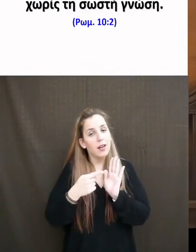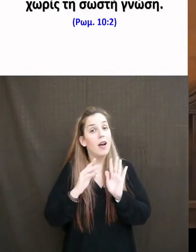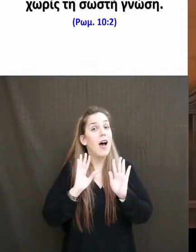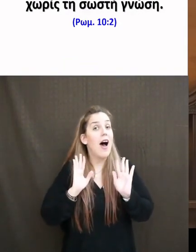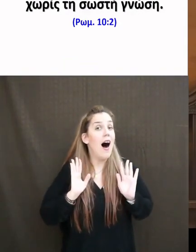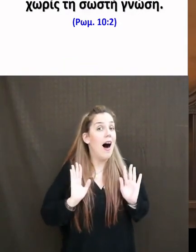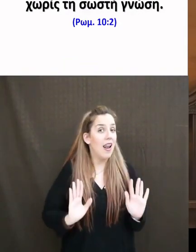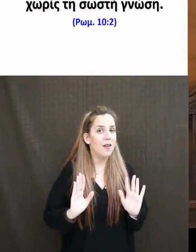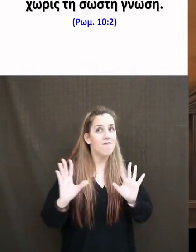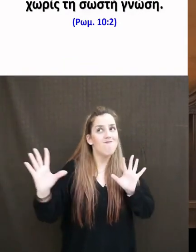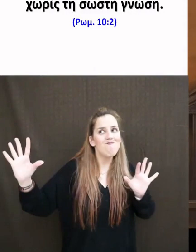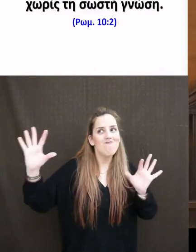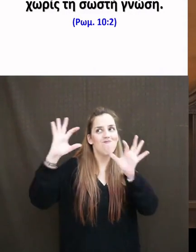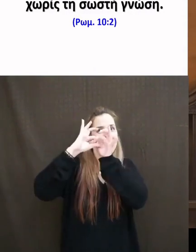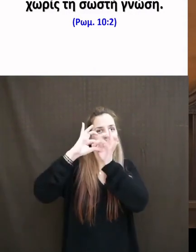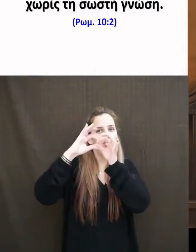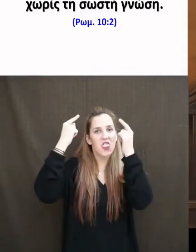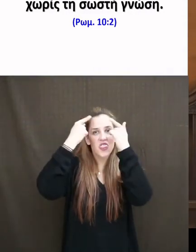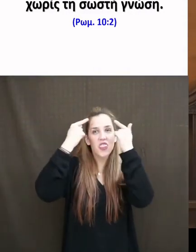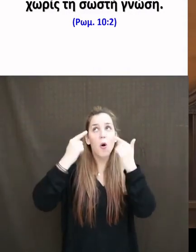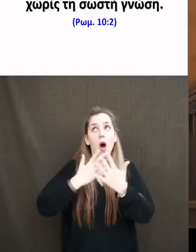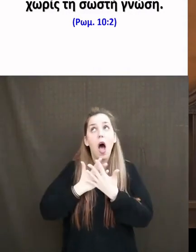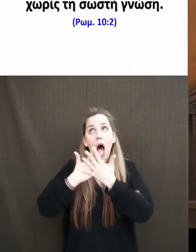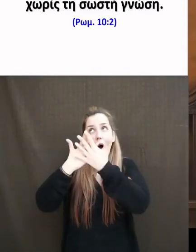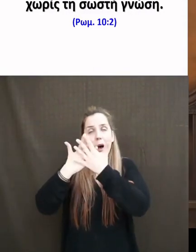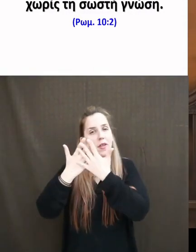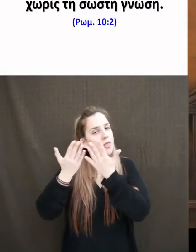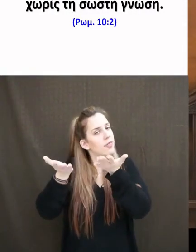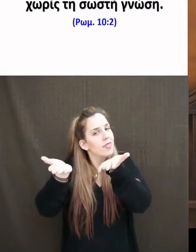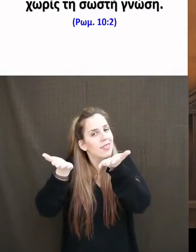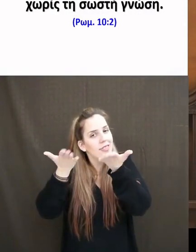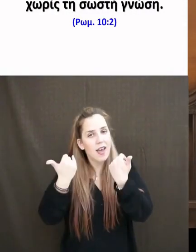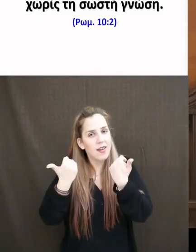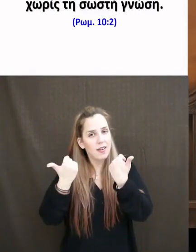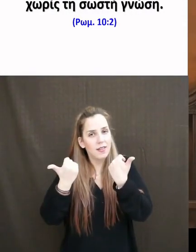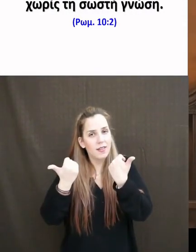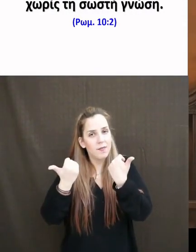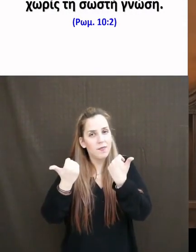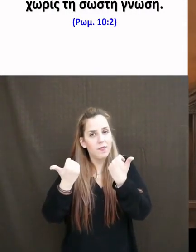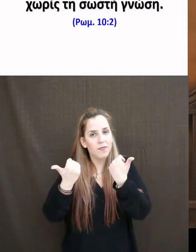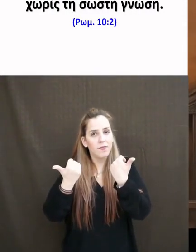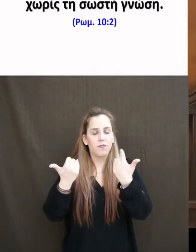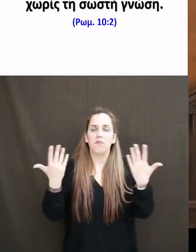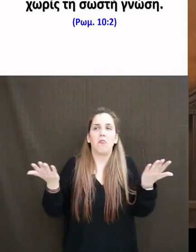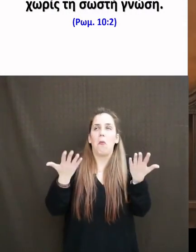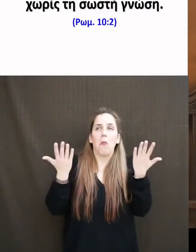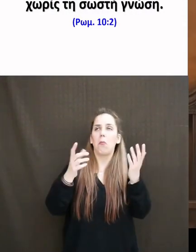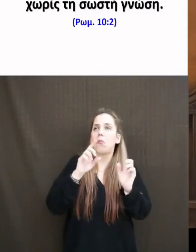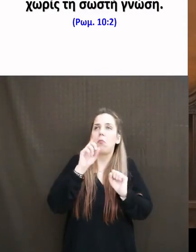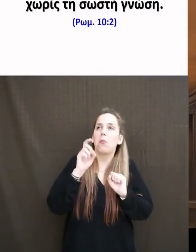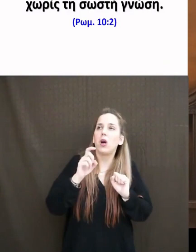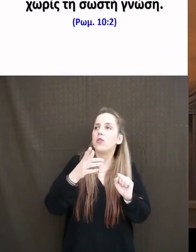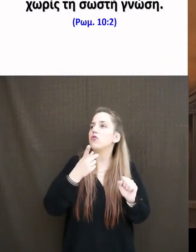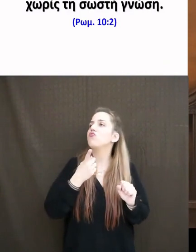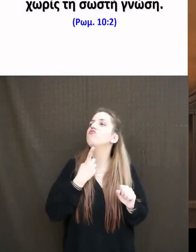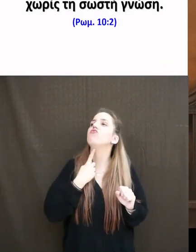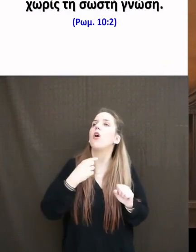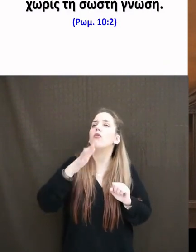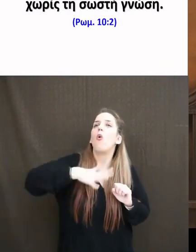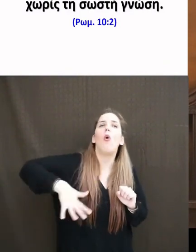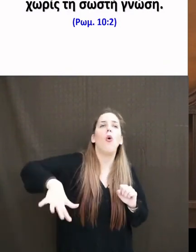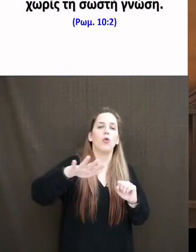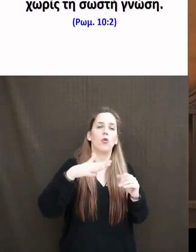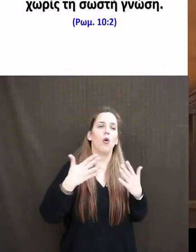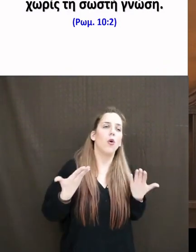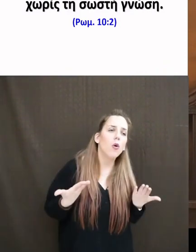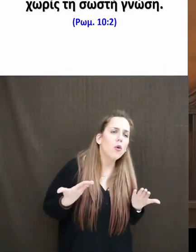Θεό, να μην αγαπάει το Χριστό. Μπορεί να του αρέσει ο χώρος, η καλλιέργεια που